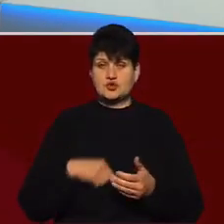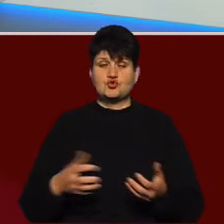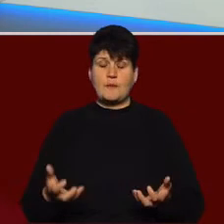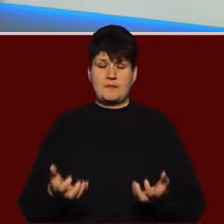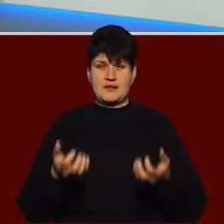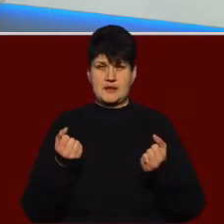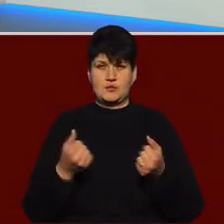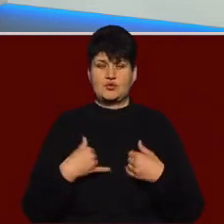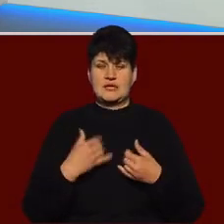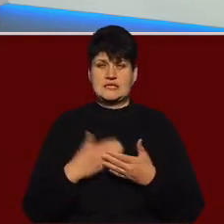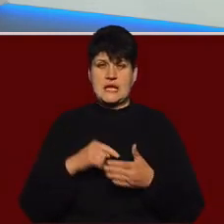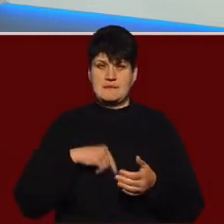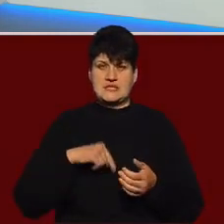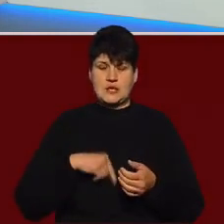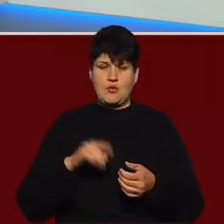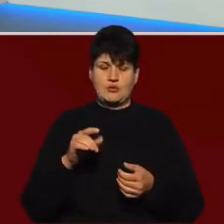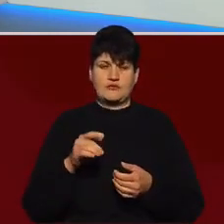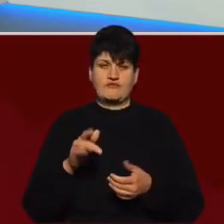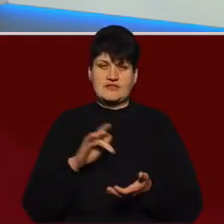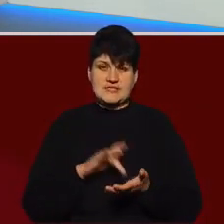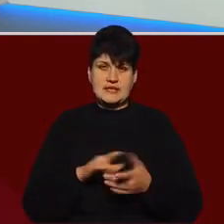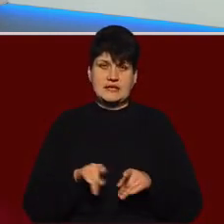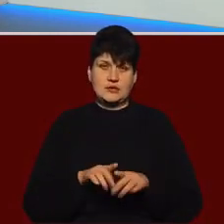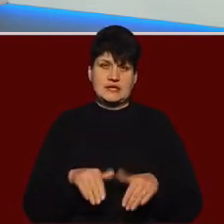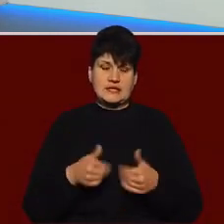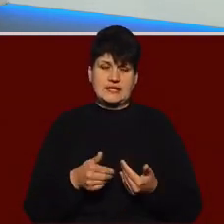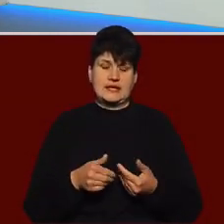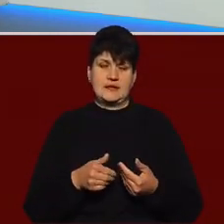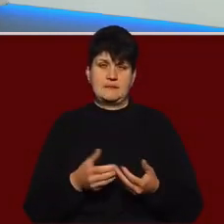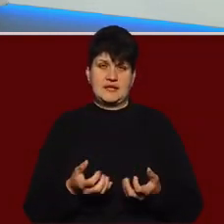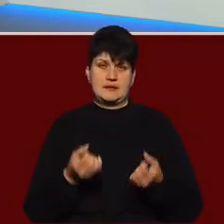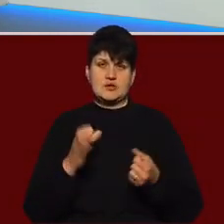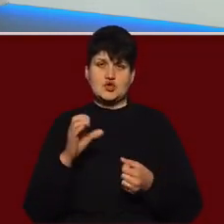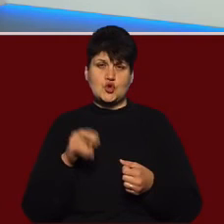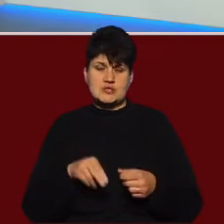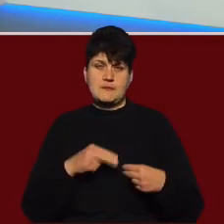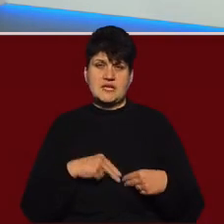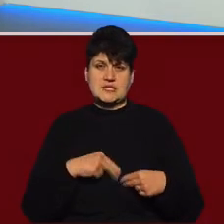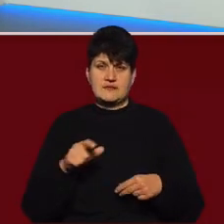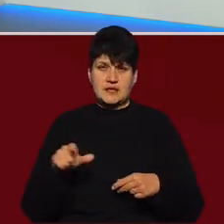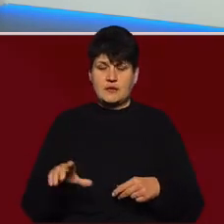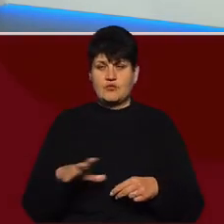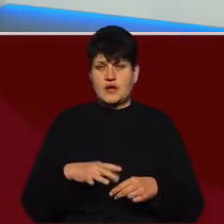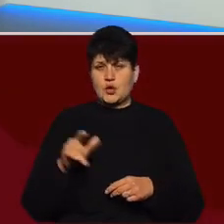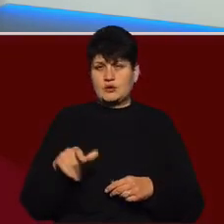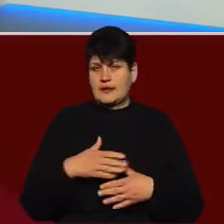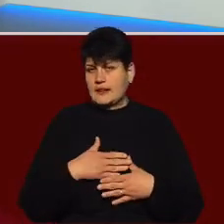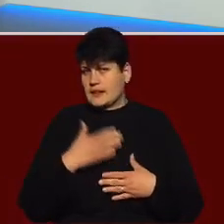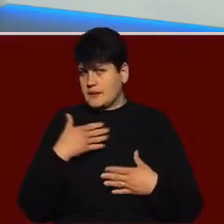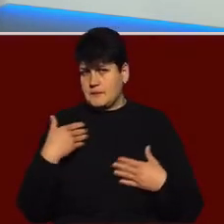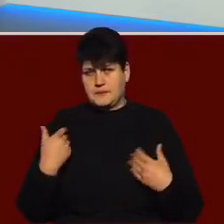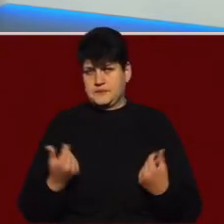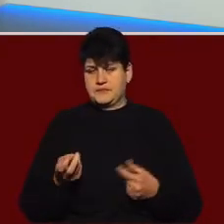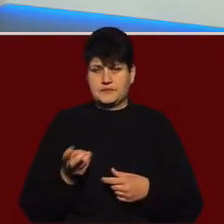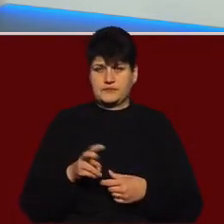є психолог на центрі, який теж надає підтримку, соціальні працівники, які, якщо людина інколи не має бажання заходити у наше